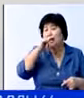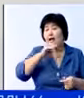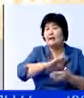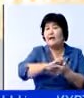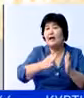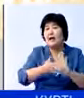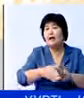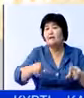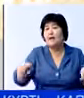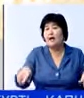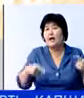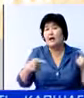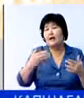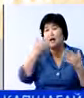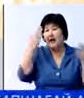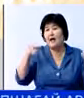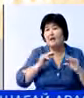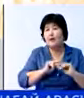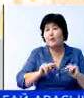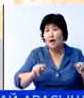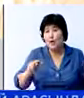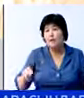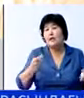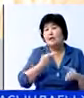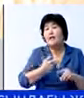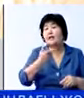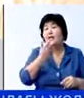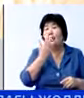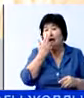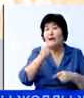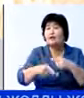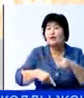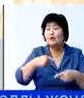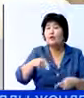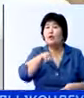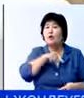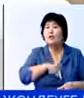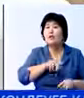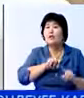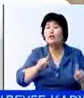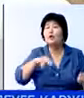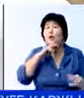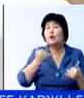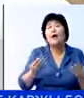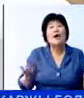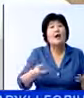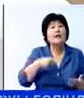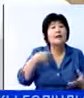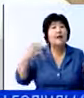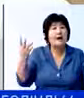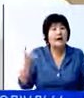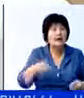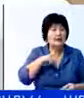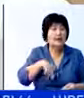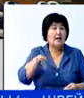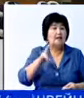қалыптасқан халық педагогикасы, оның ішінде әдет құрып, мінез құлыққа көп көңіл бөледі. Қанша айтсаңда қажет қасиет